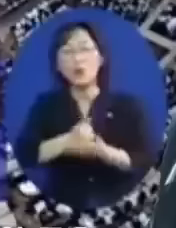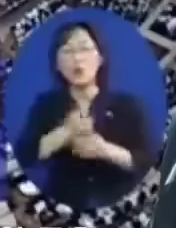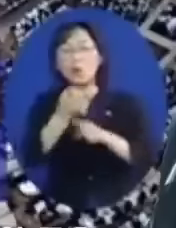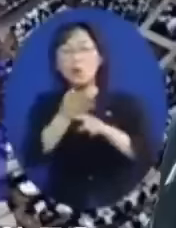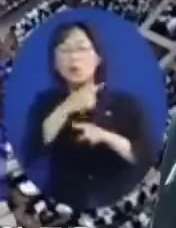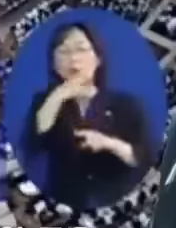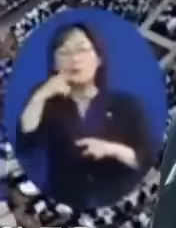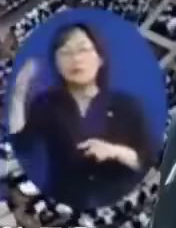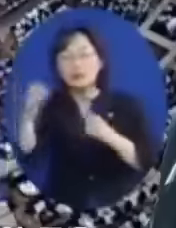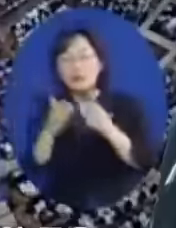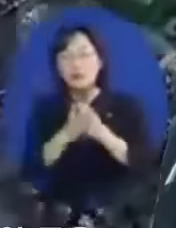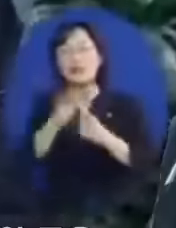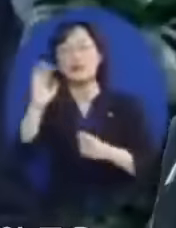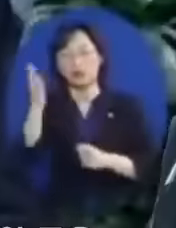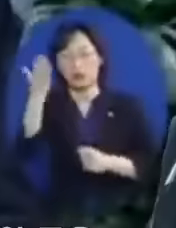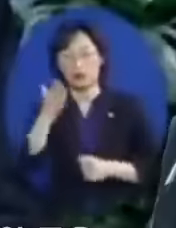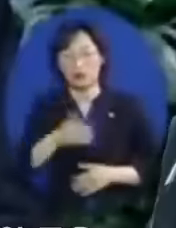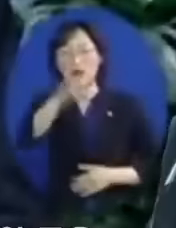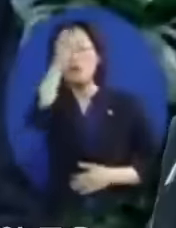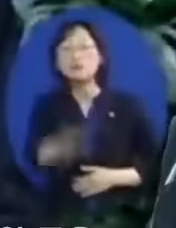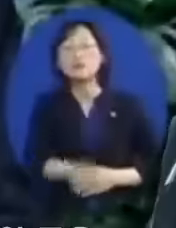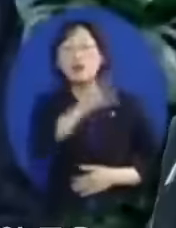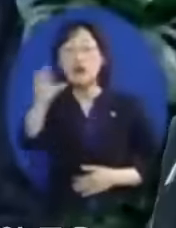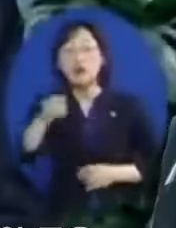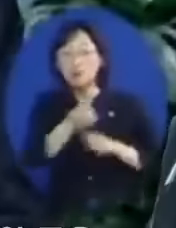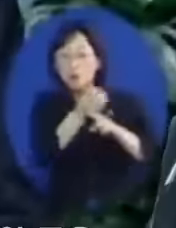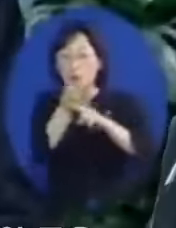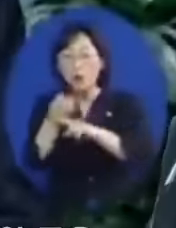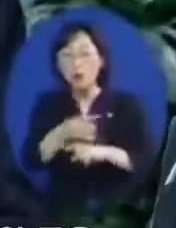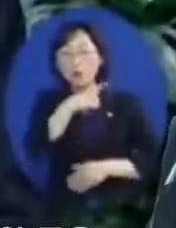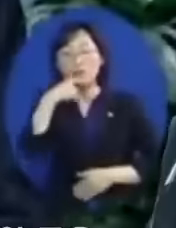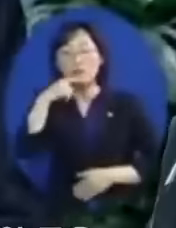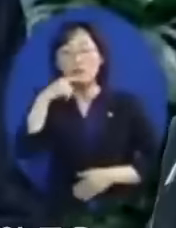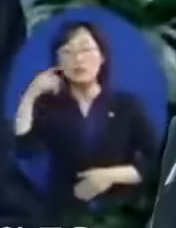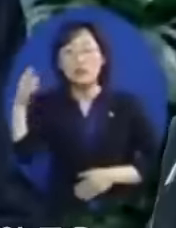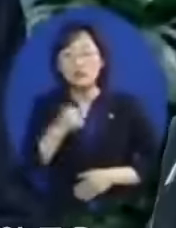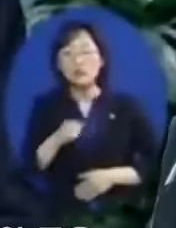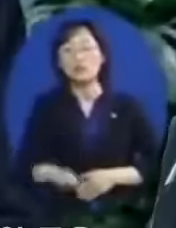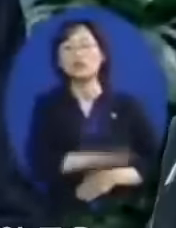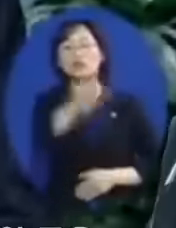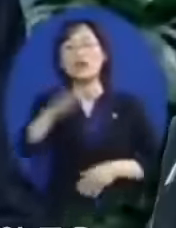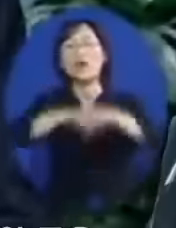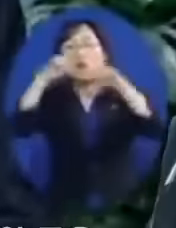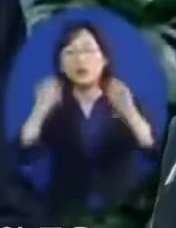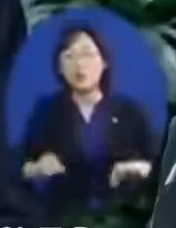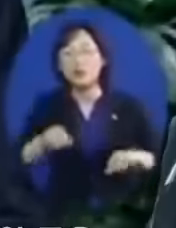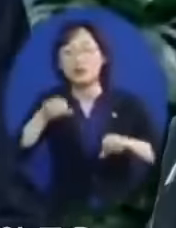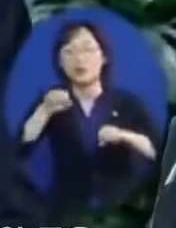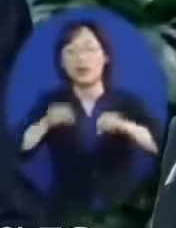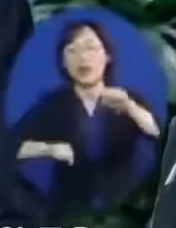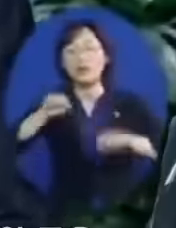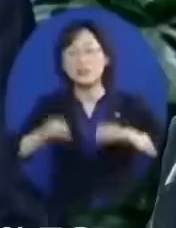것이라. 십자가의 보배로운 피로 우리의 헛된 행실에서